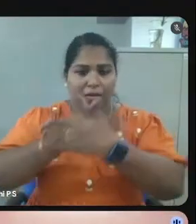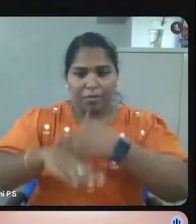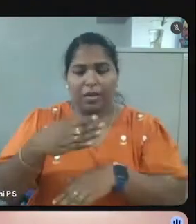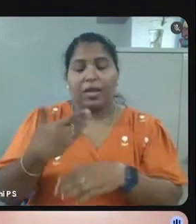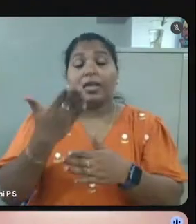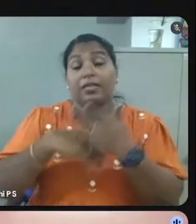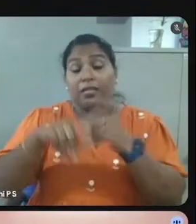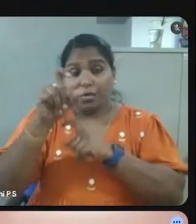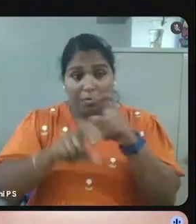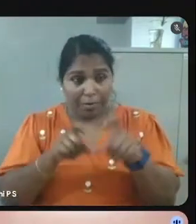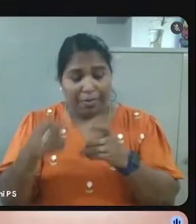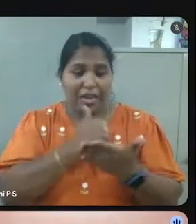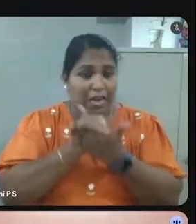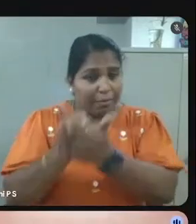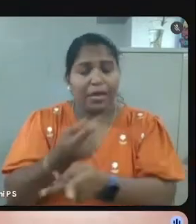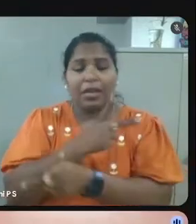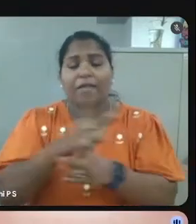ഭിന്നശേഷിയുള്ള ആൾക്കാർക്കുള്ള